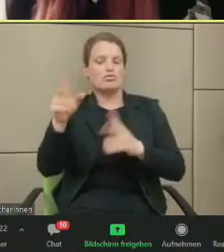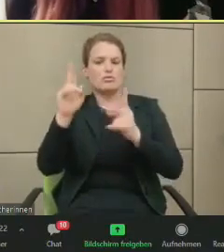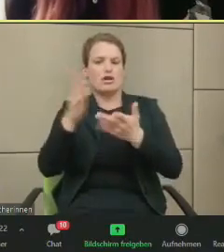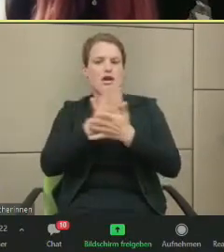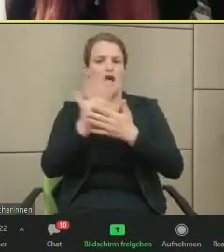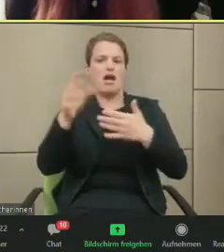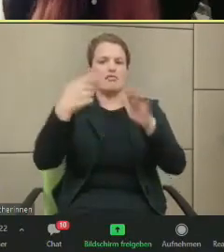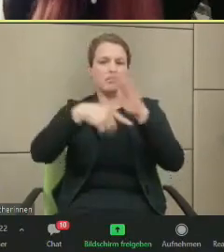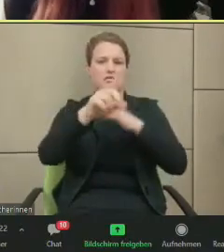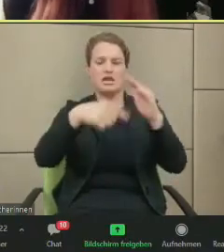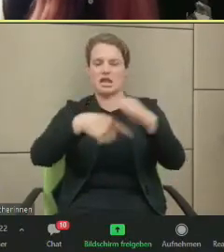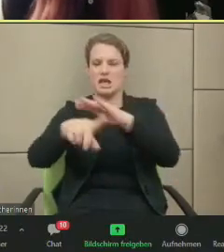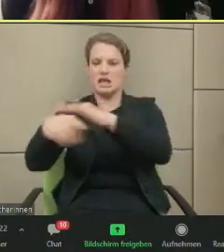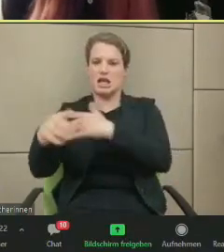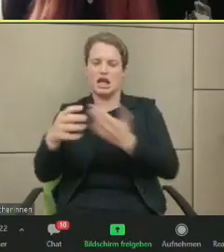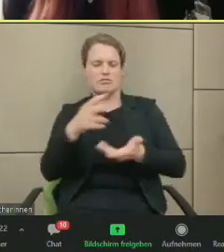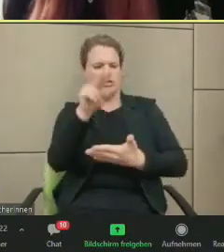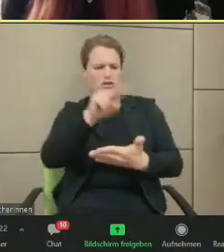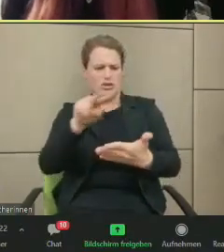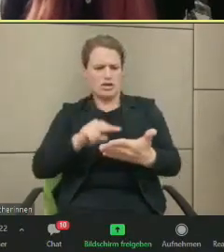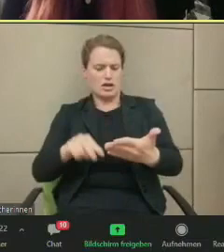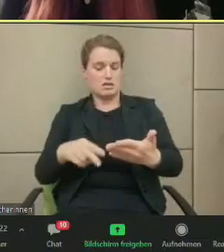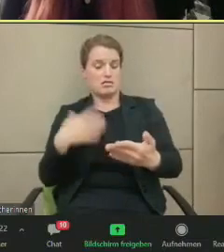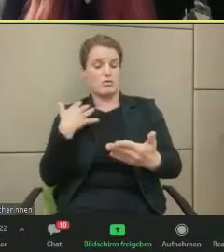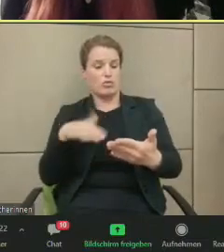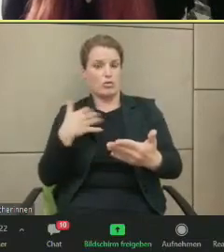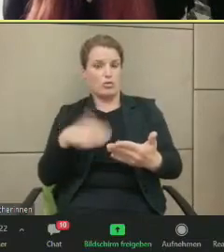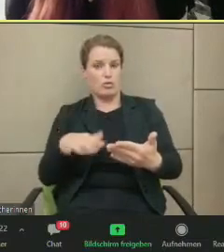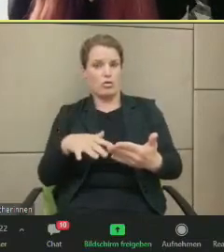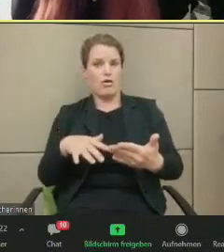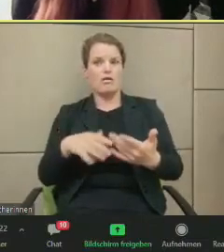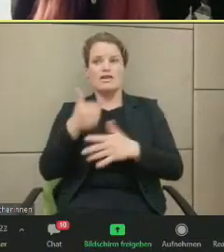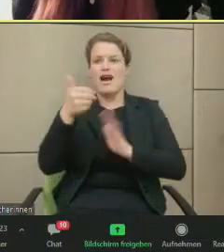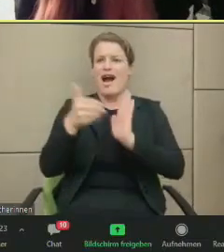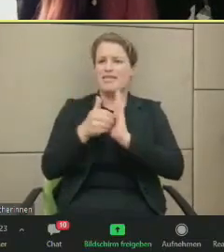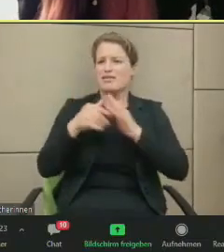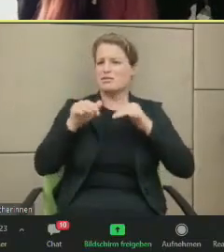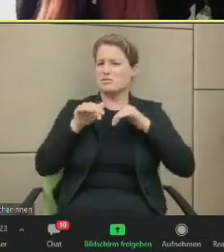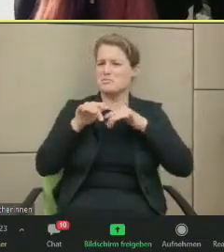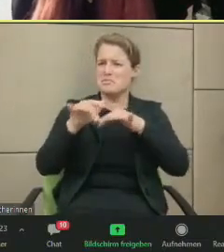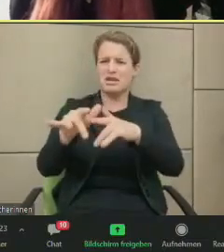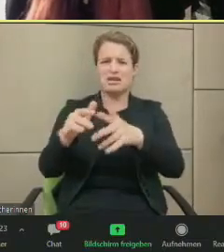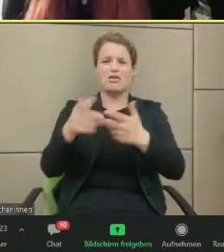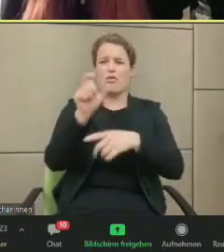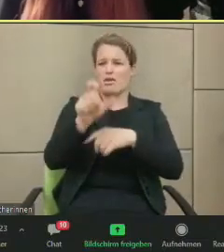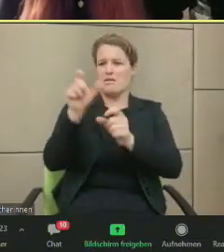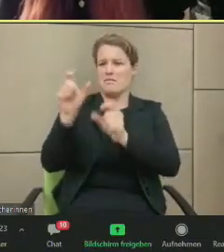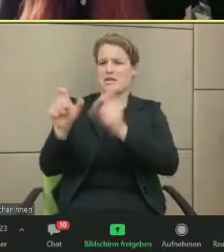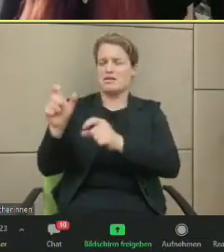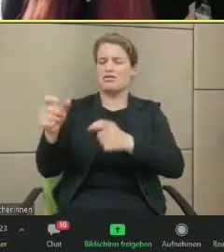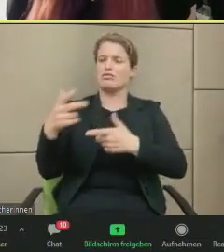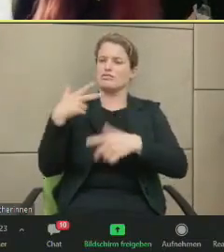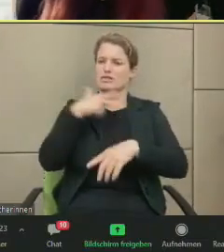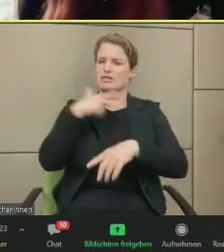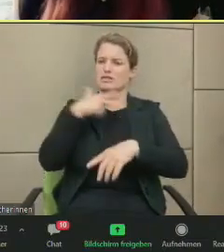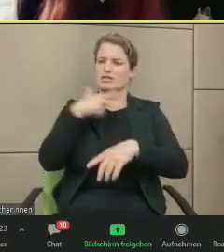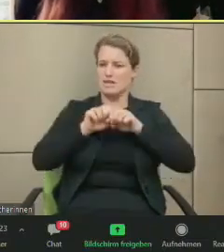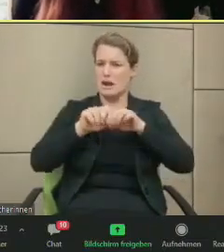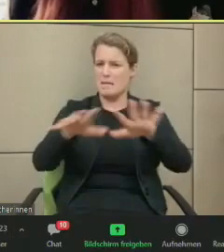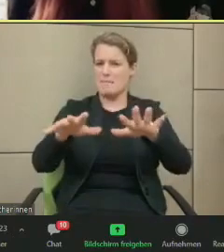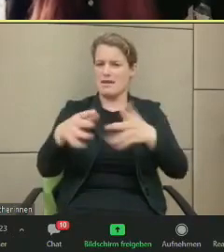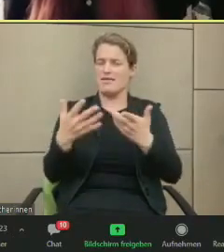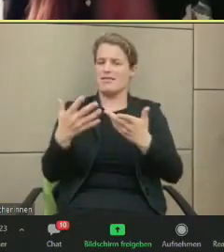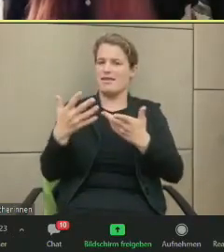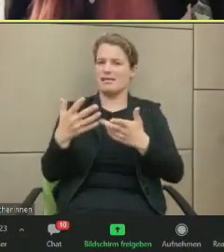Tausende, Millionen Menschen sind in den sozialen Medien unterwegs. Man kann da wirklich viele Menschen erreichen. Und jeder kann sich